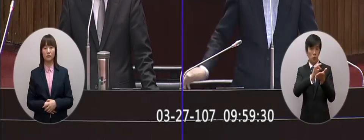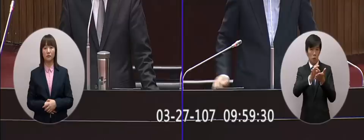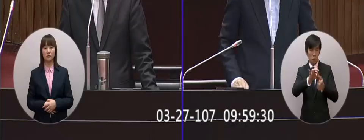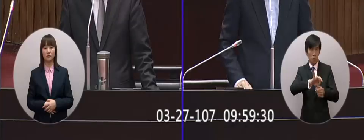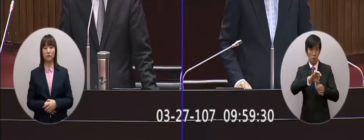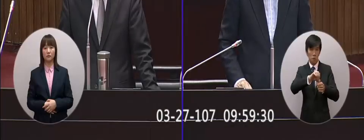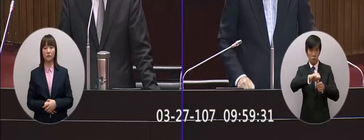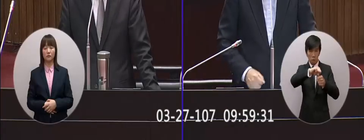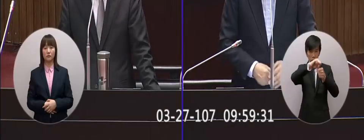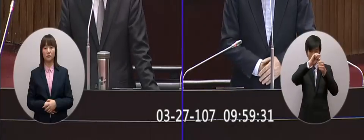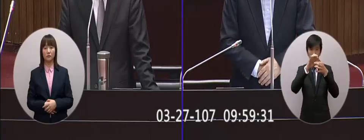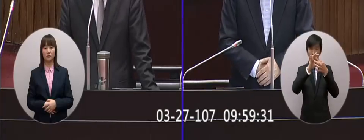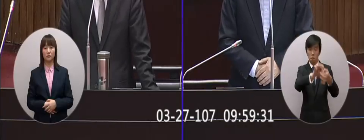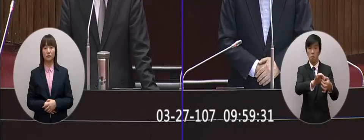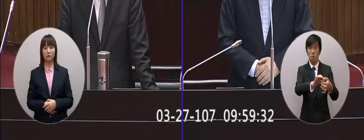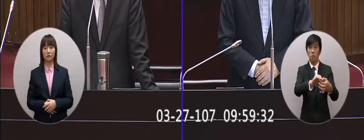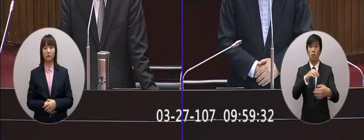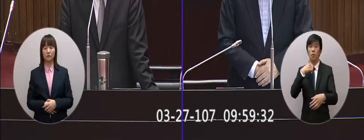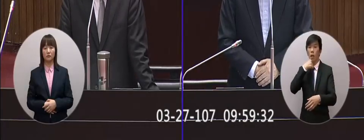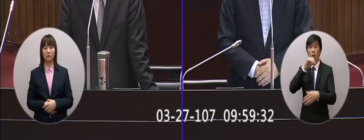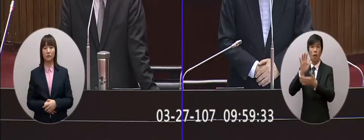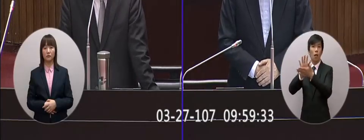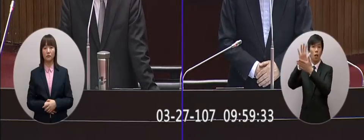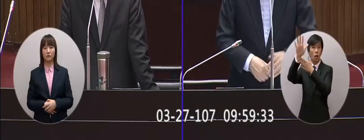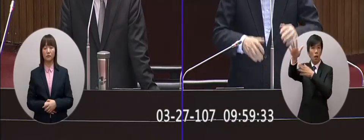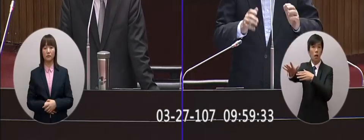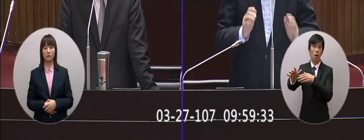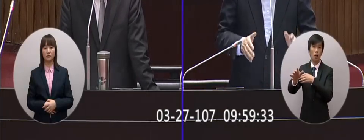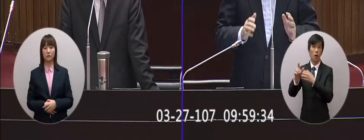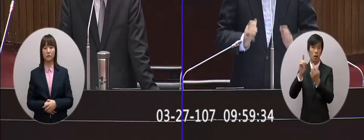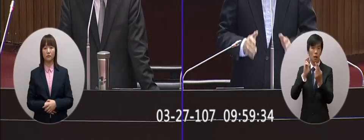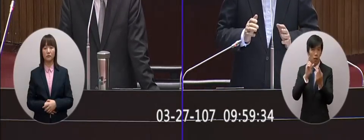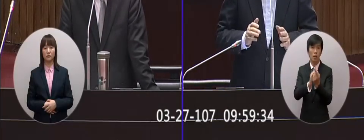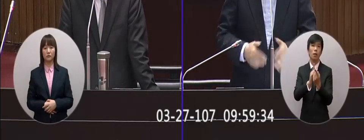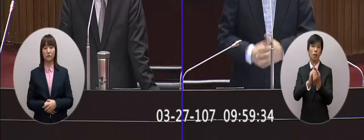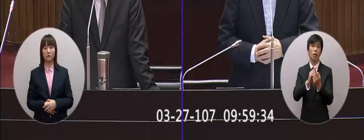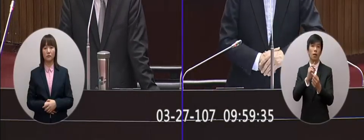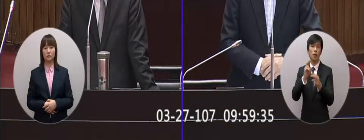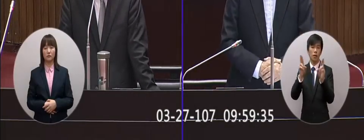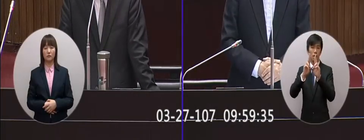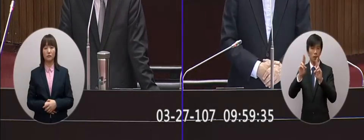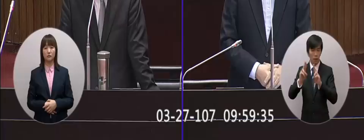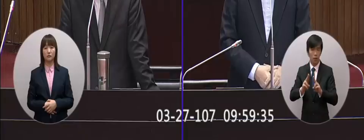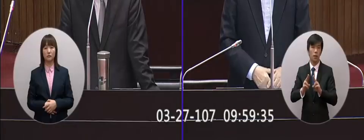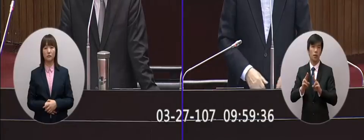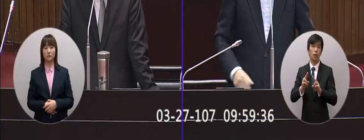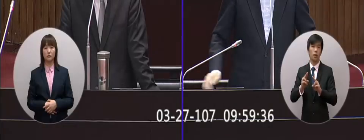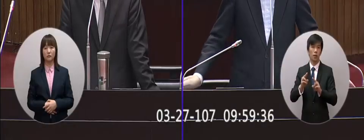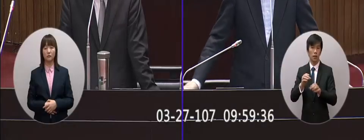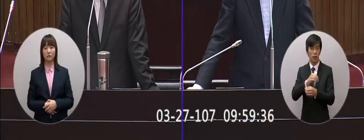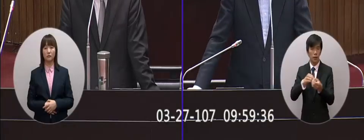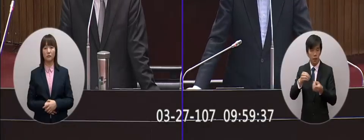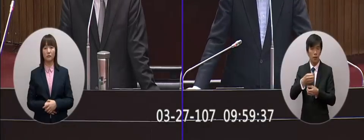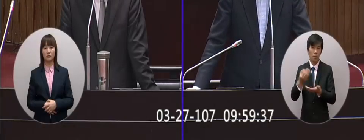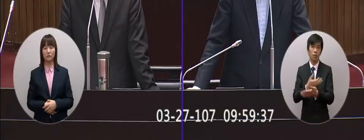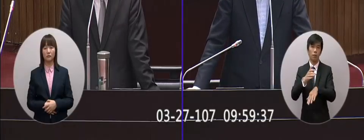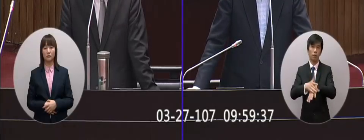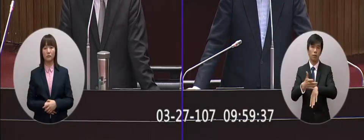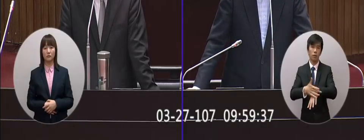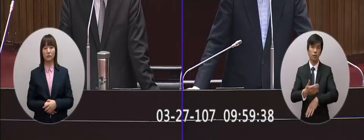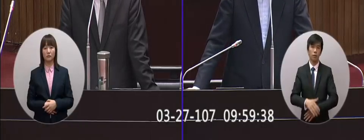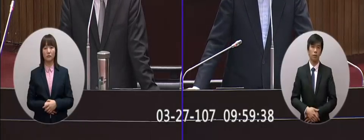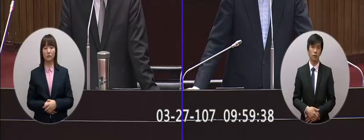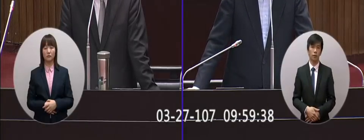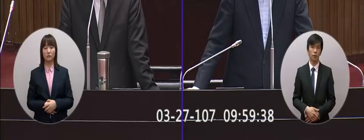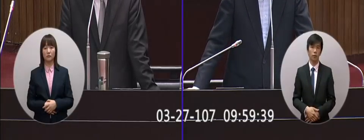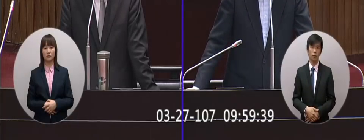加之下，台湾未来也不会遇到缺电危机。这是在